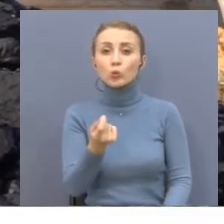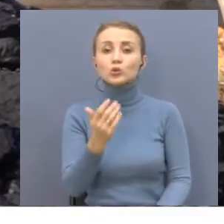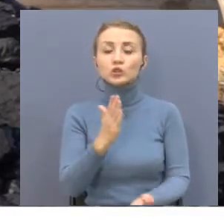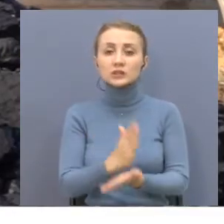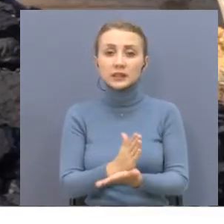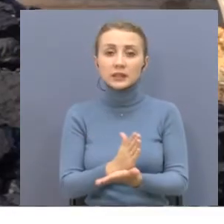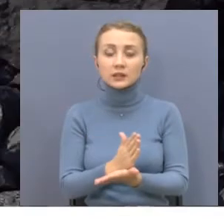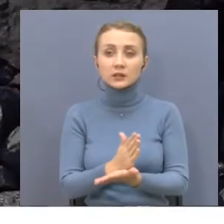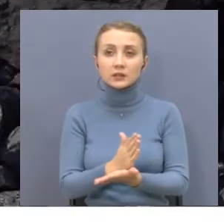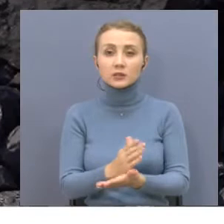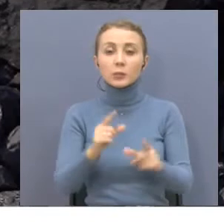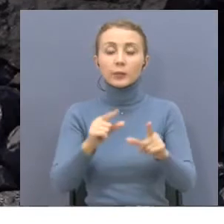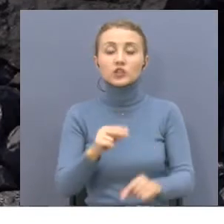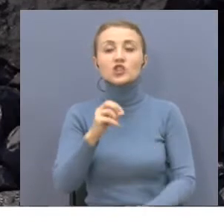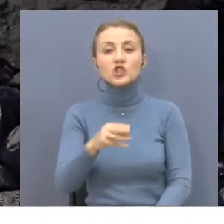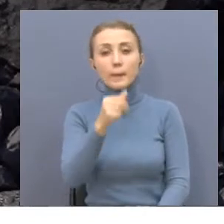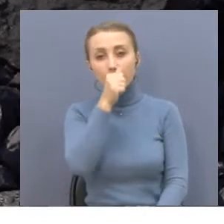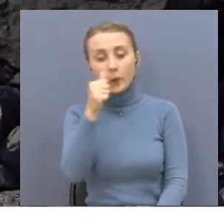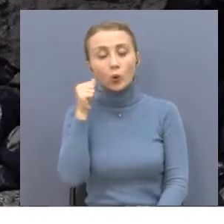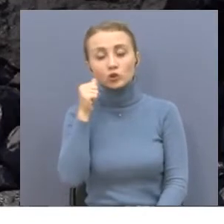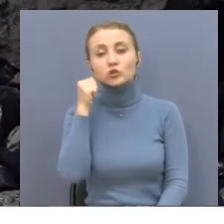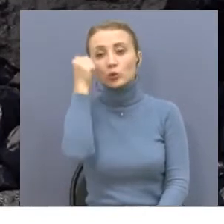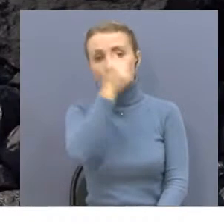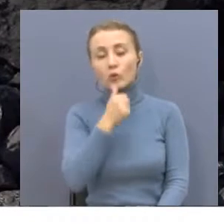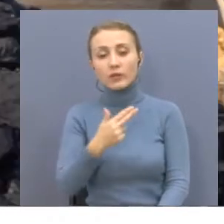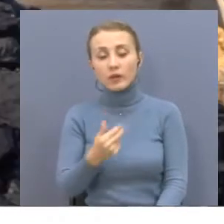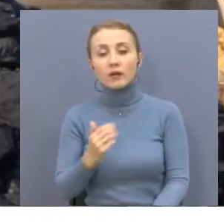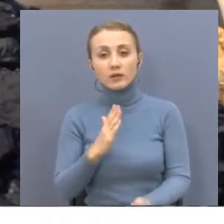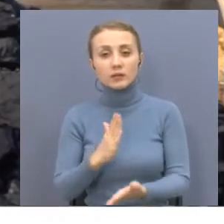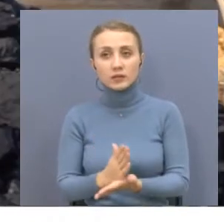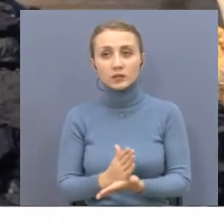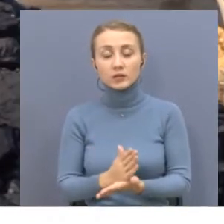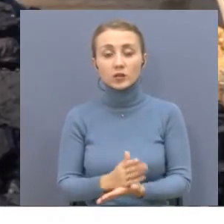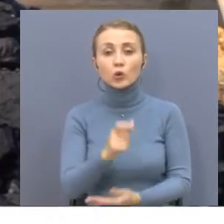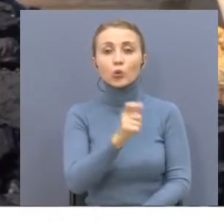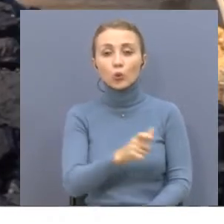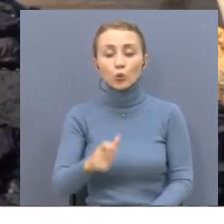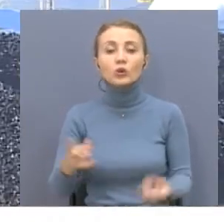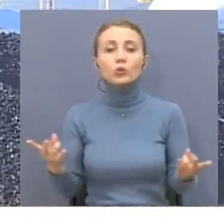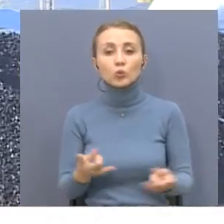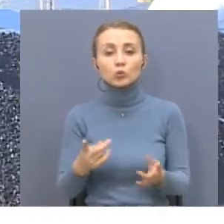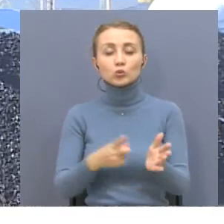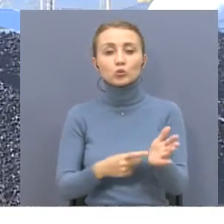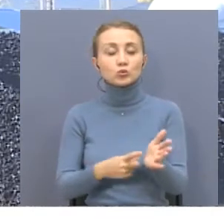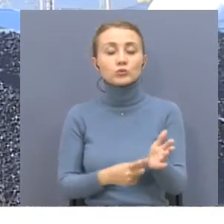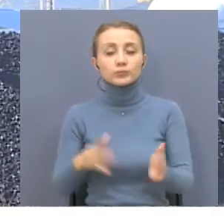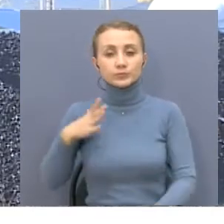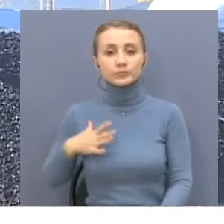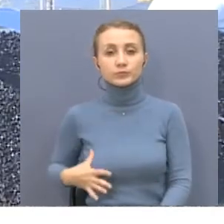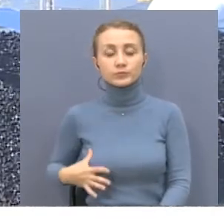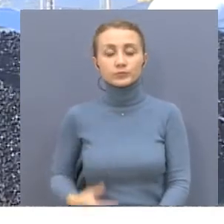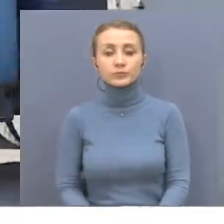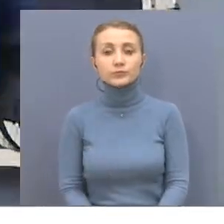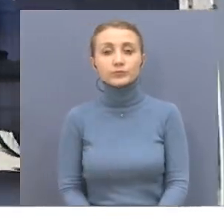қарағанда. Енді қыстығында қымбаттамаса екен. Е, амалсыз жоқ аламыз. Керек жағу керек. Жалпы облыс